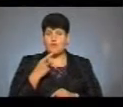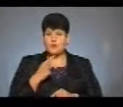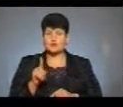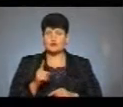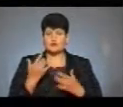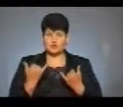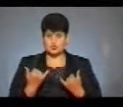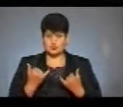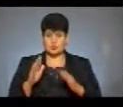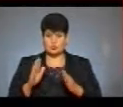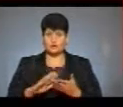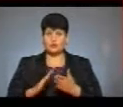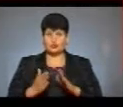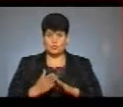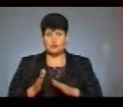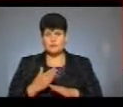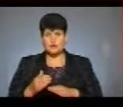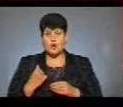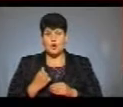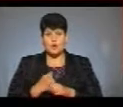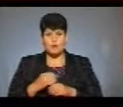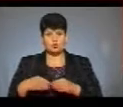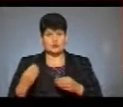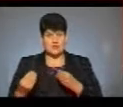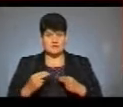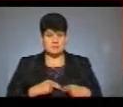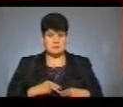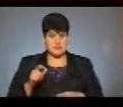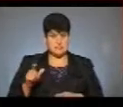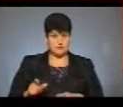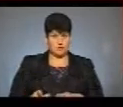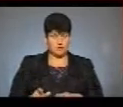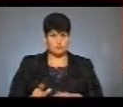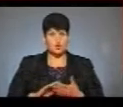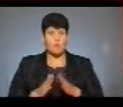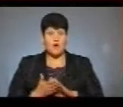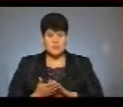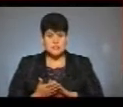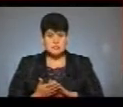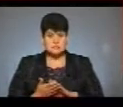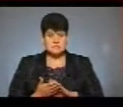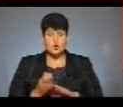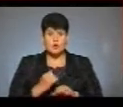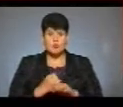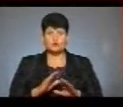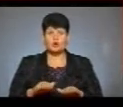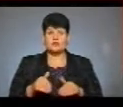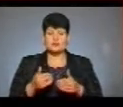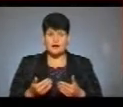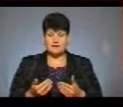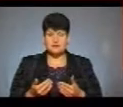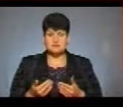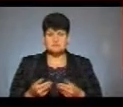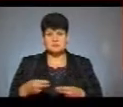буде укладатися договір між роботодавцем і працівником, то от домовилися роботодавець і працівник на певні